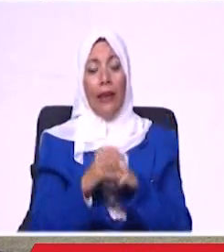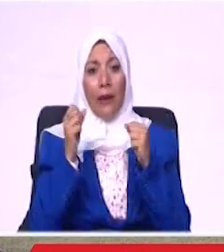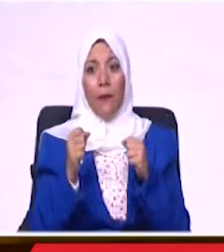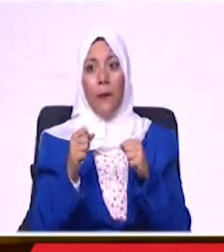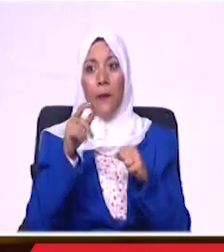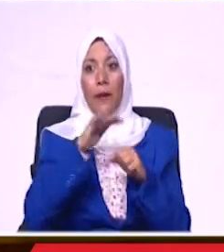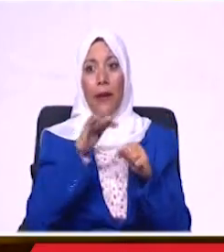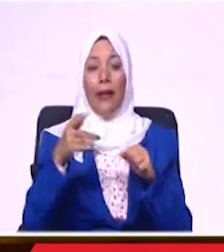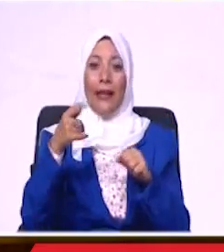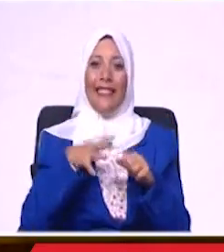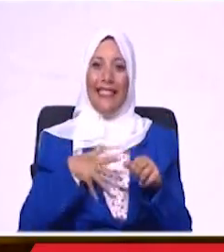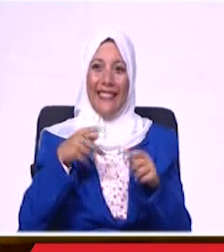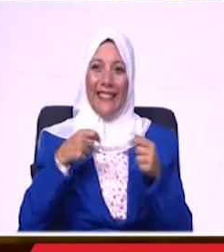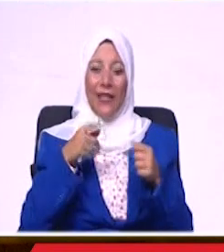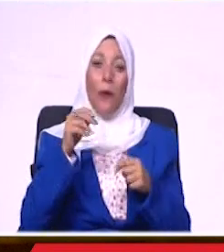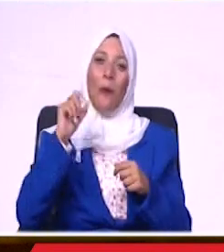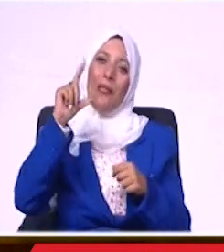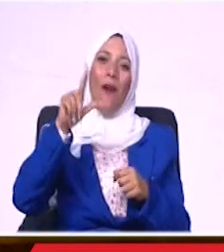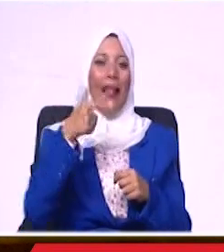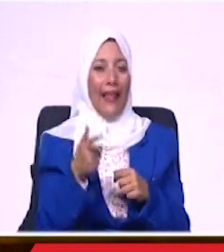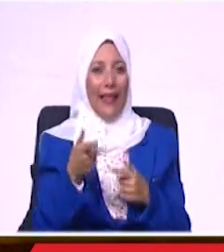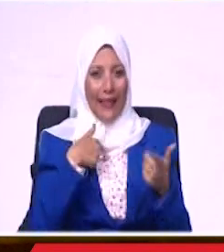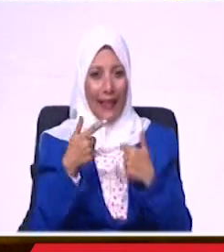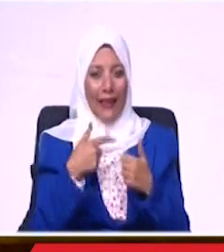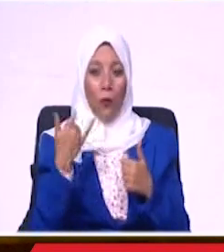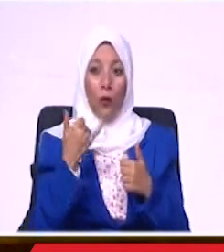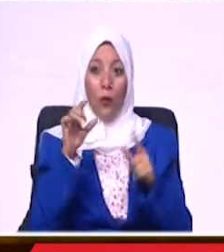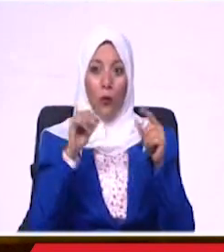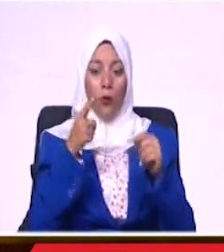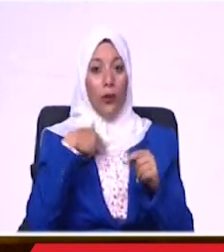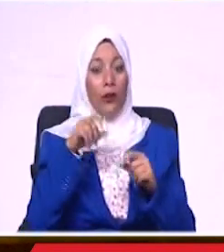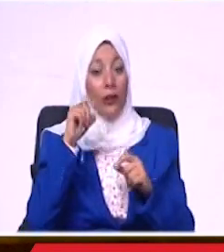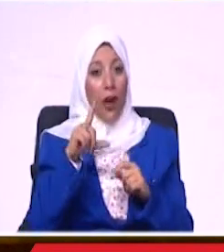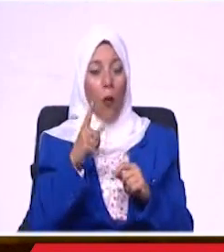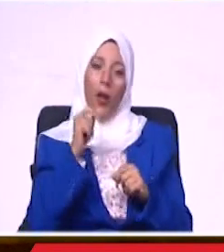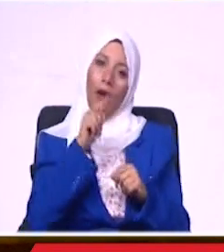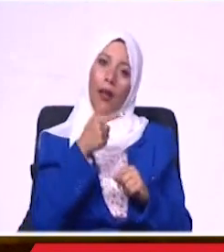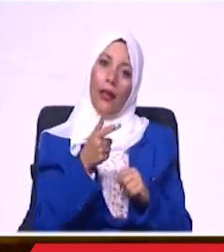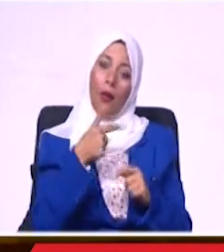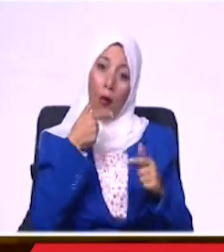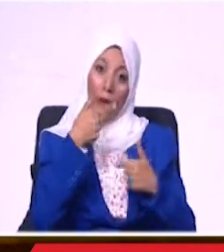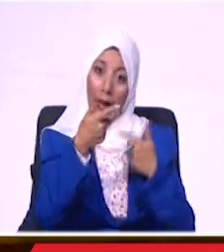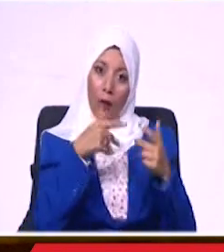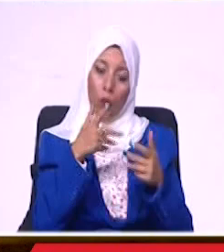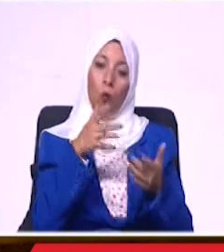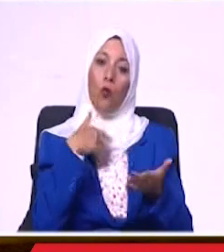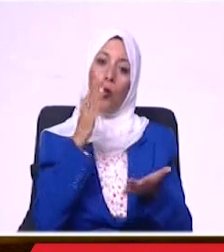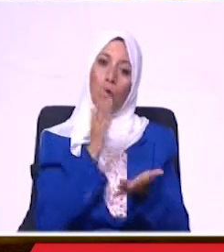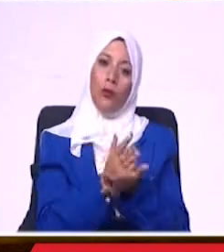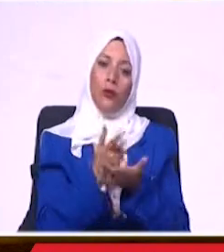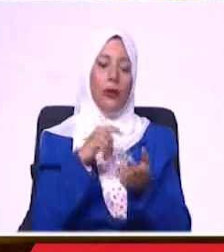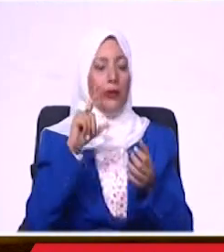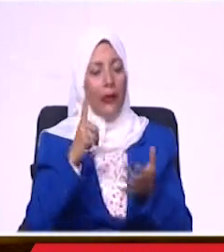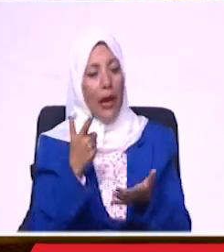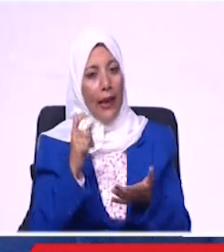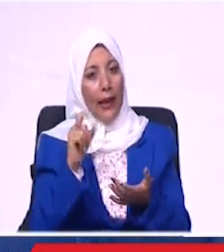الفقره بقى دي لطيفه، واحد عجيبه اسمها صح وغلط. هقول لك مجموعه عبارات تقولي لي من وجهه نظرك صح ولا غلط، وليك الحق انك تعلقي وتقولي صح